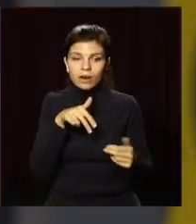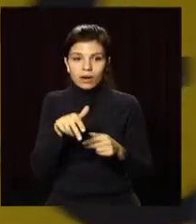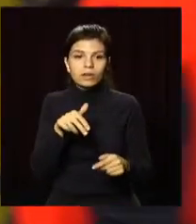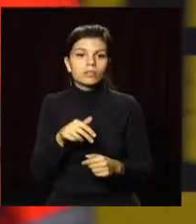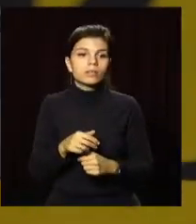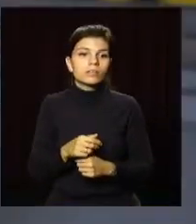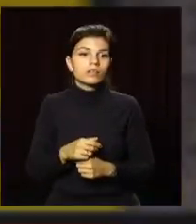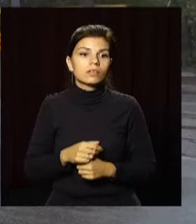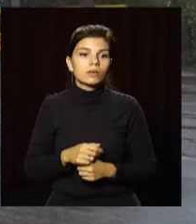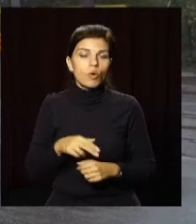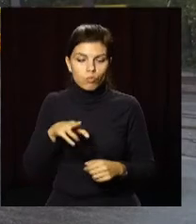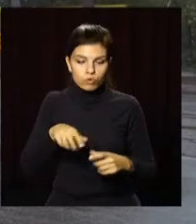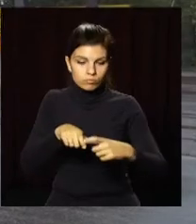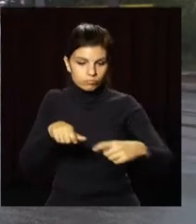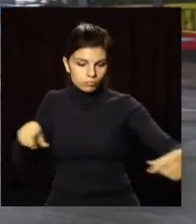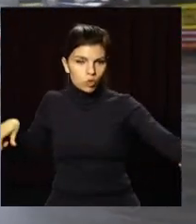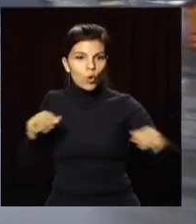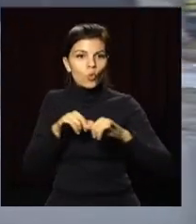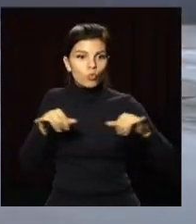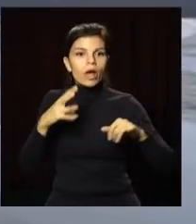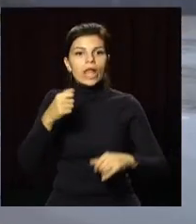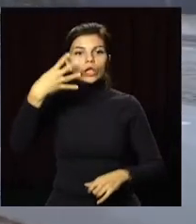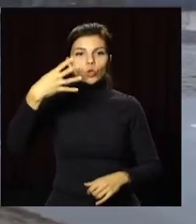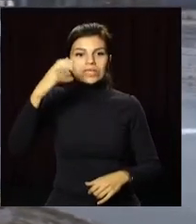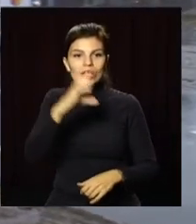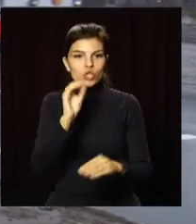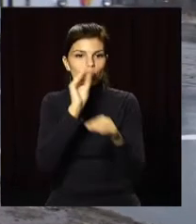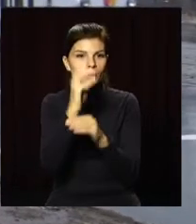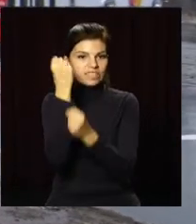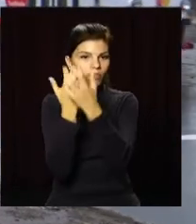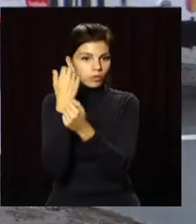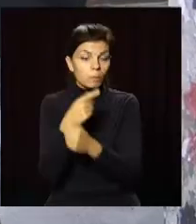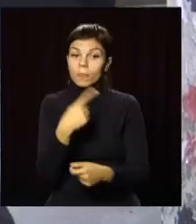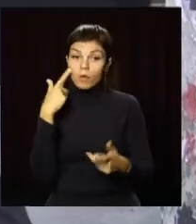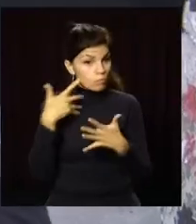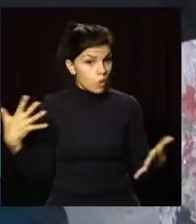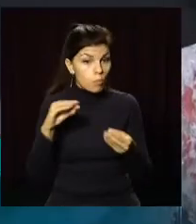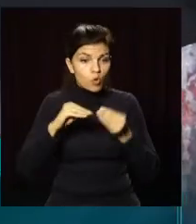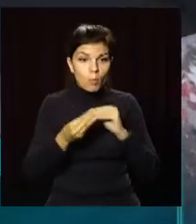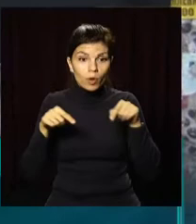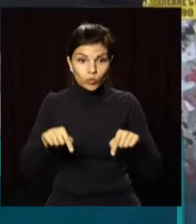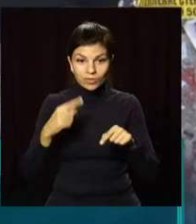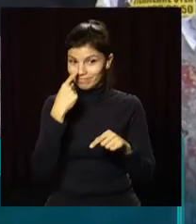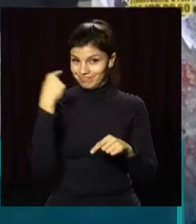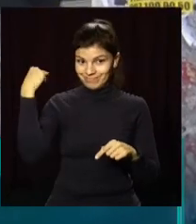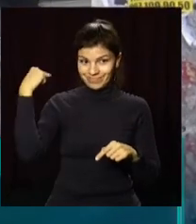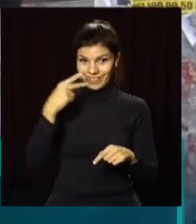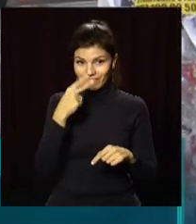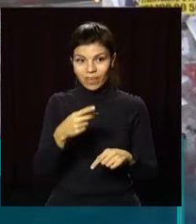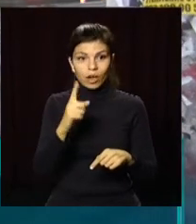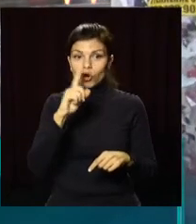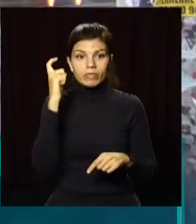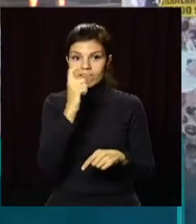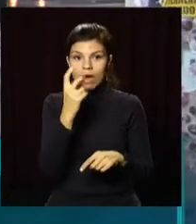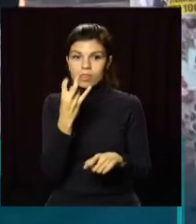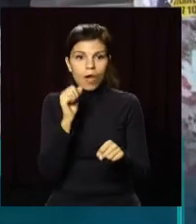руху електротранспорту по колі подовжиться щонайменше на 40 секунд. Основна проблема от в цій точці от у мене за спиною, щоб